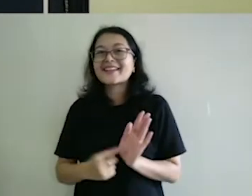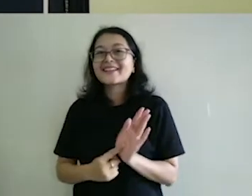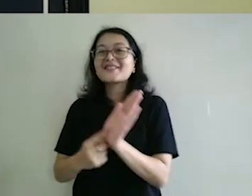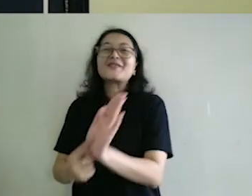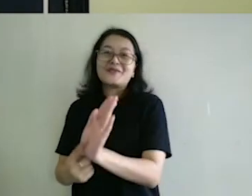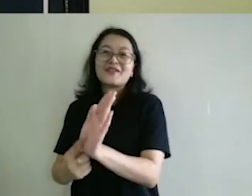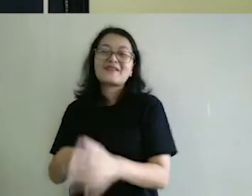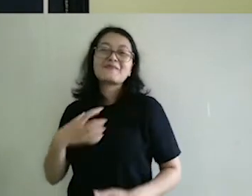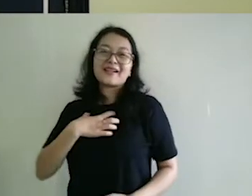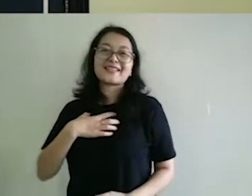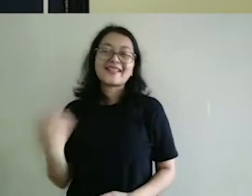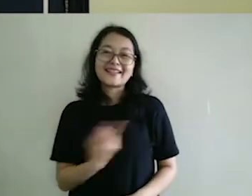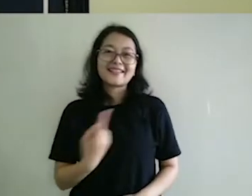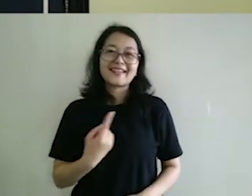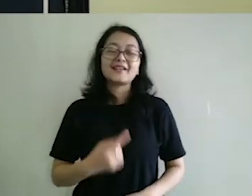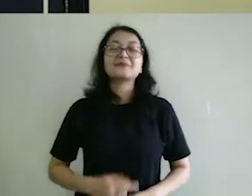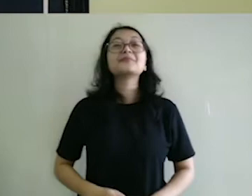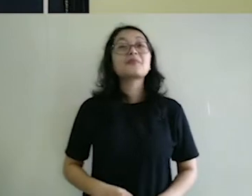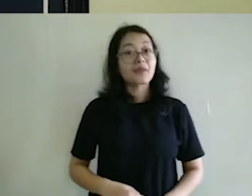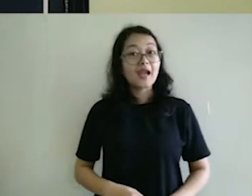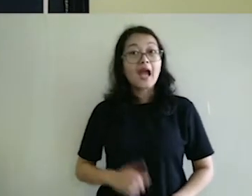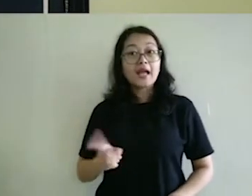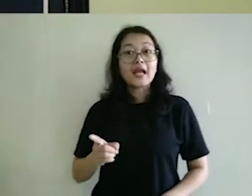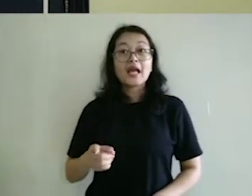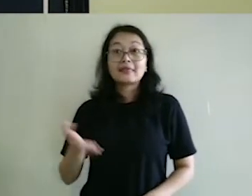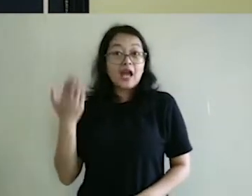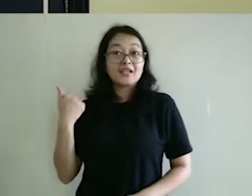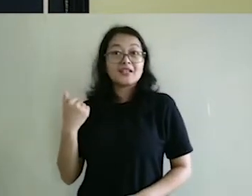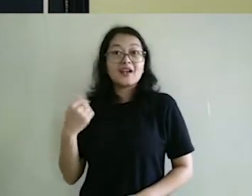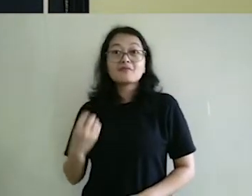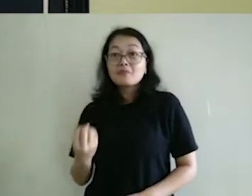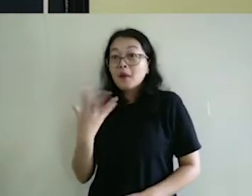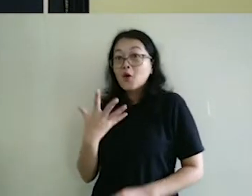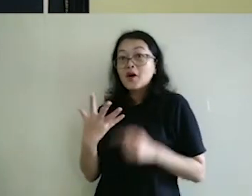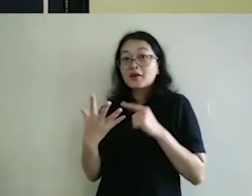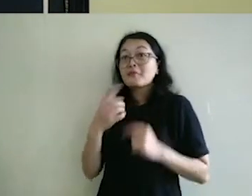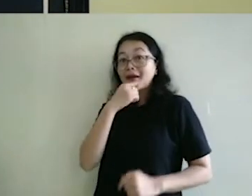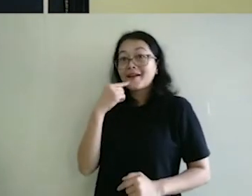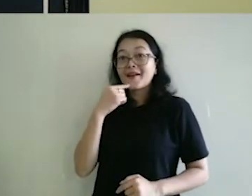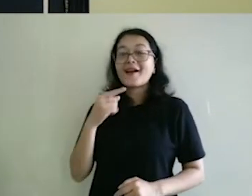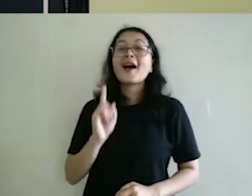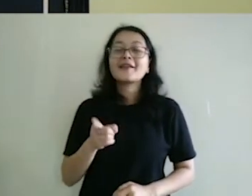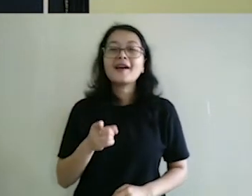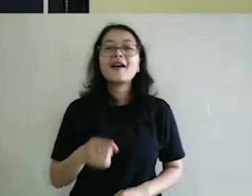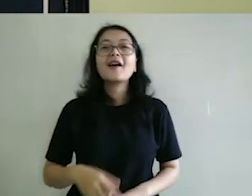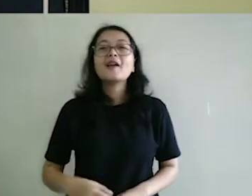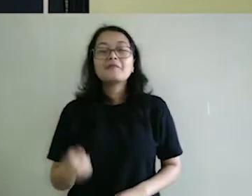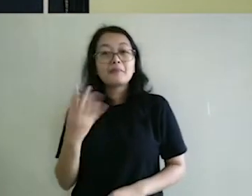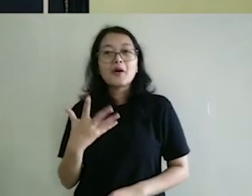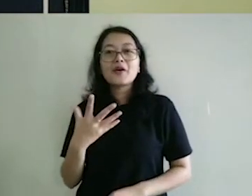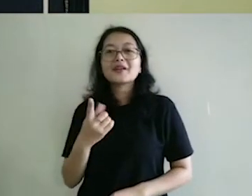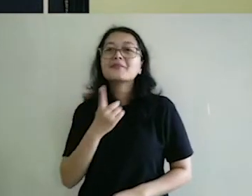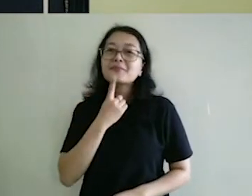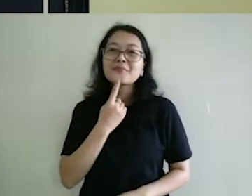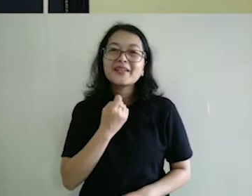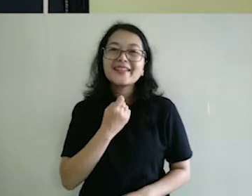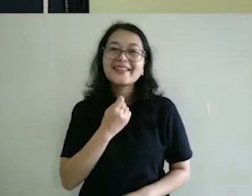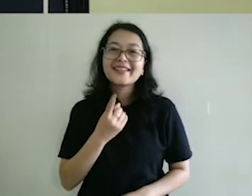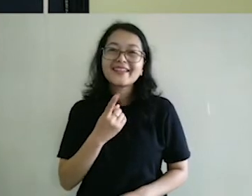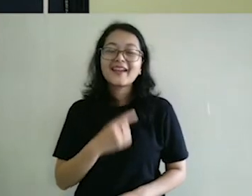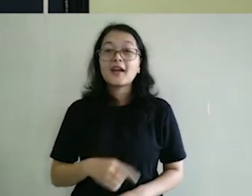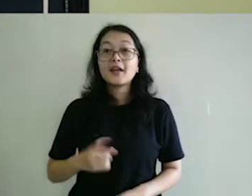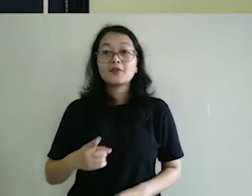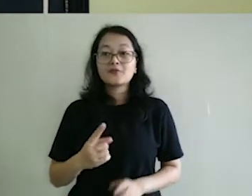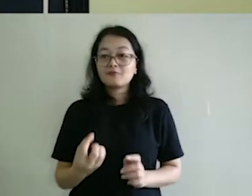Nah, teman-teman, di samping mawar merah, ada juga mawar pink. Mawar pink adalah simbol dari